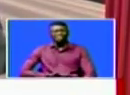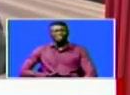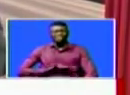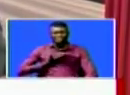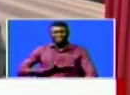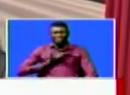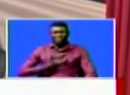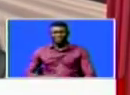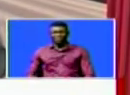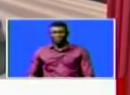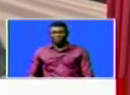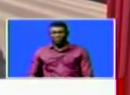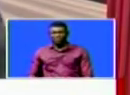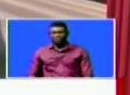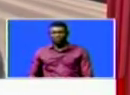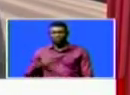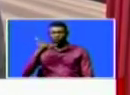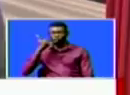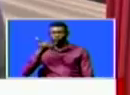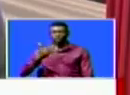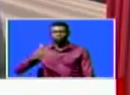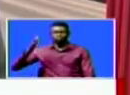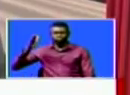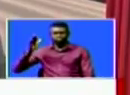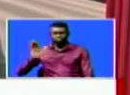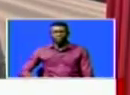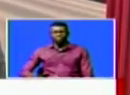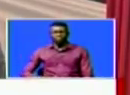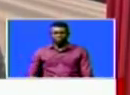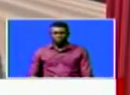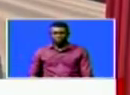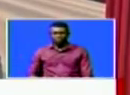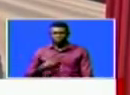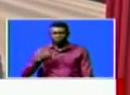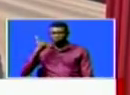uwake. Simu ikapigwa chini, pa! Nikawachwa nimeshikilia namna hii.